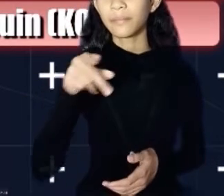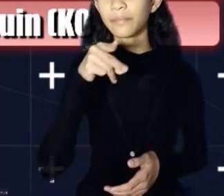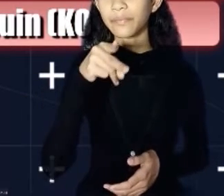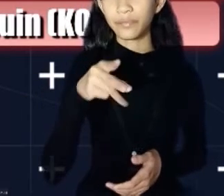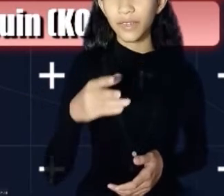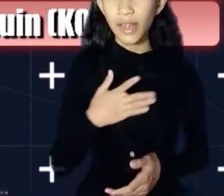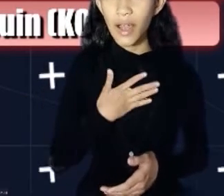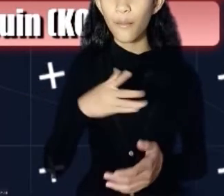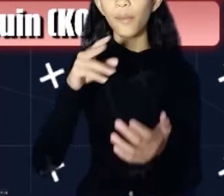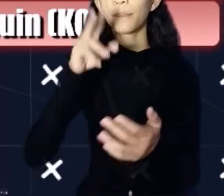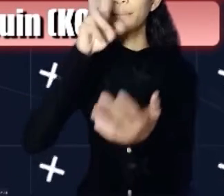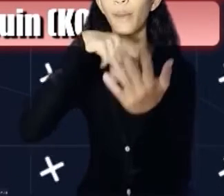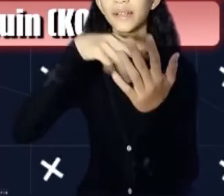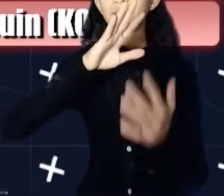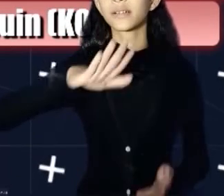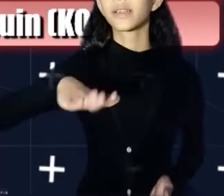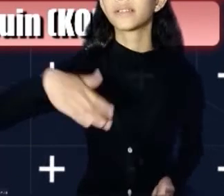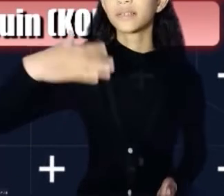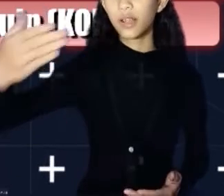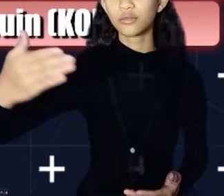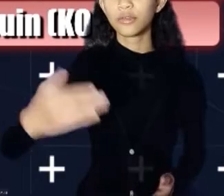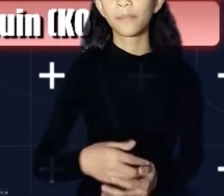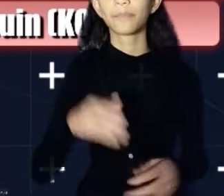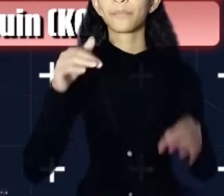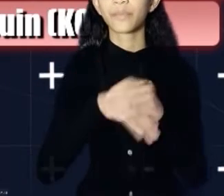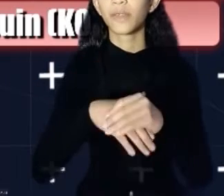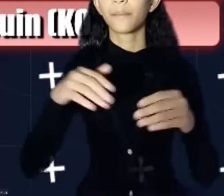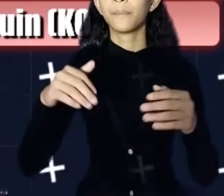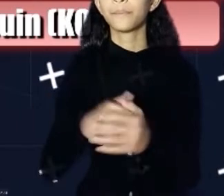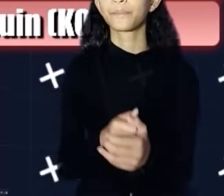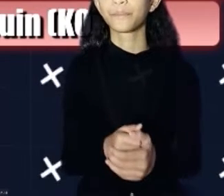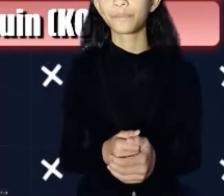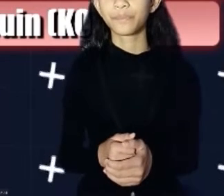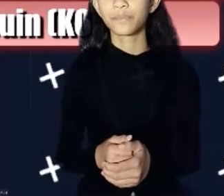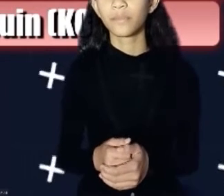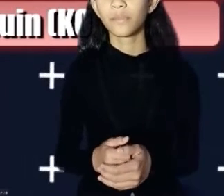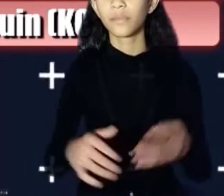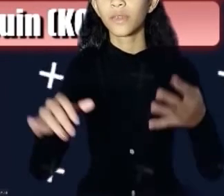nanti kita lanjutkan kita buka dalam Yohanes karena pertanyaan ini menyatakan